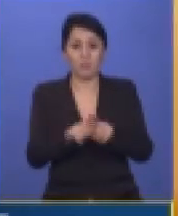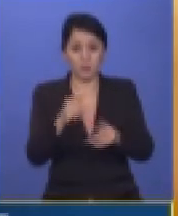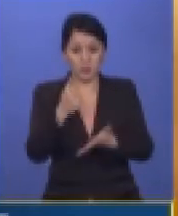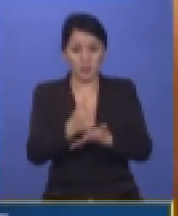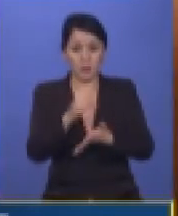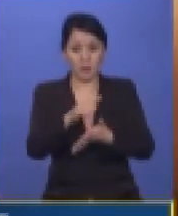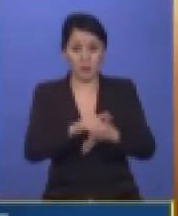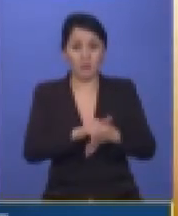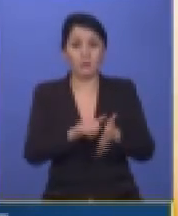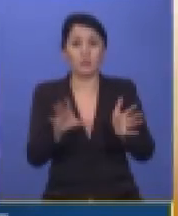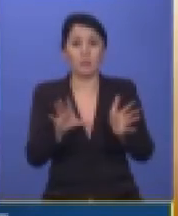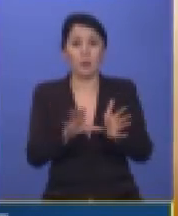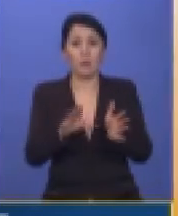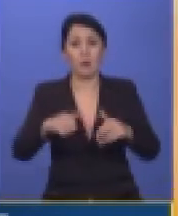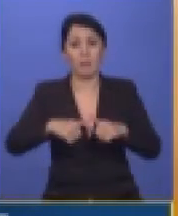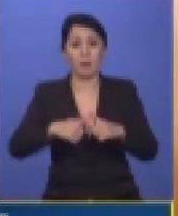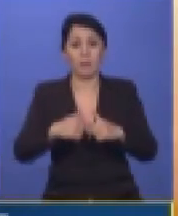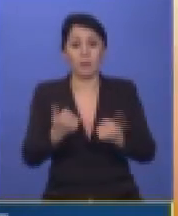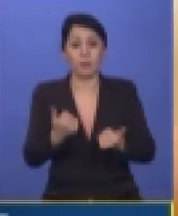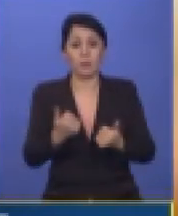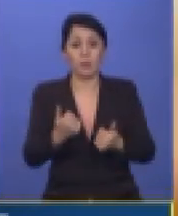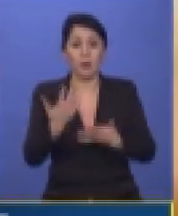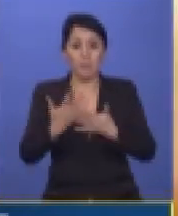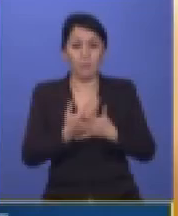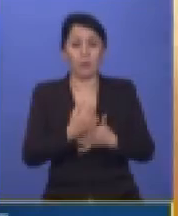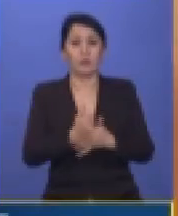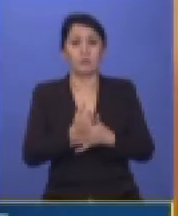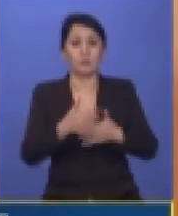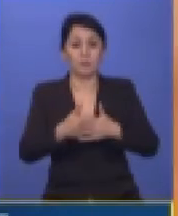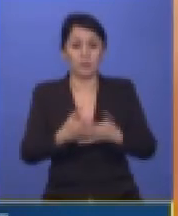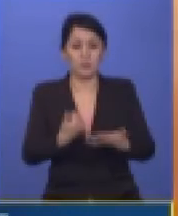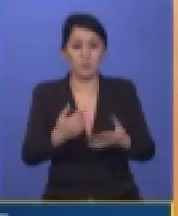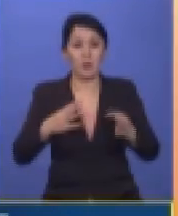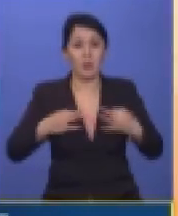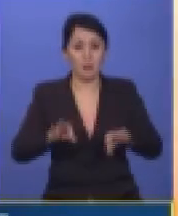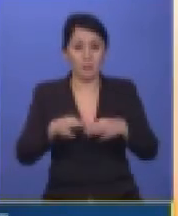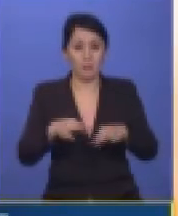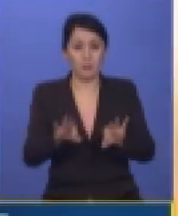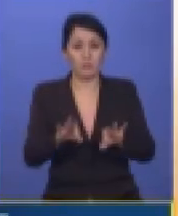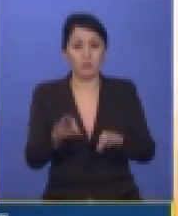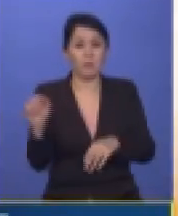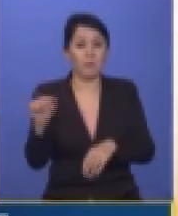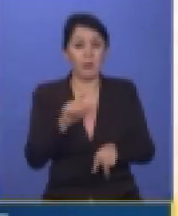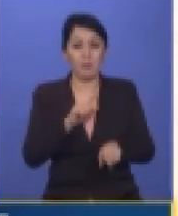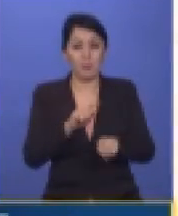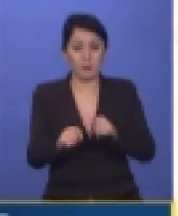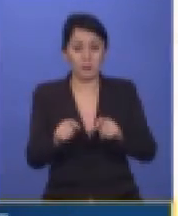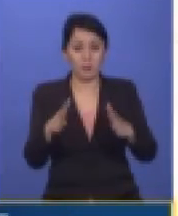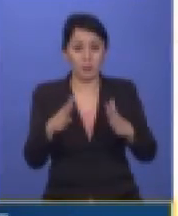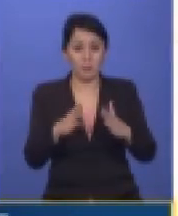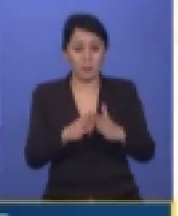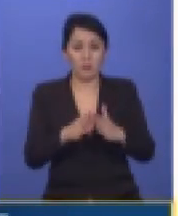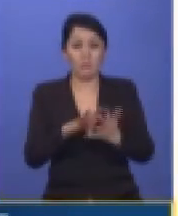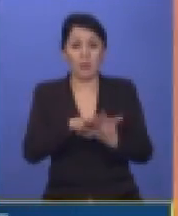Главная причина – замыкание электропроводки. Поэтому спасатели рекомендуют автовладельцам проверять свой транспорт. В частных домах